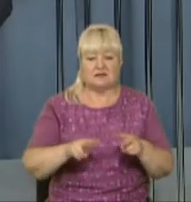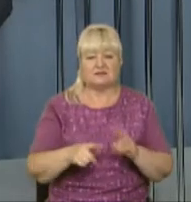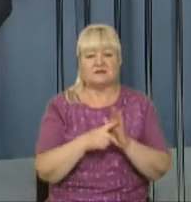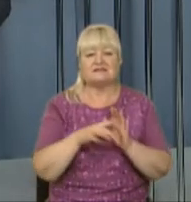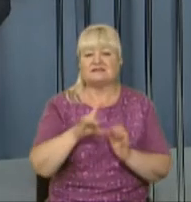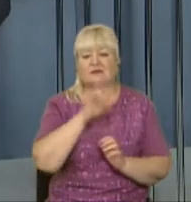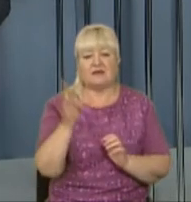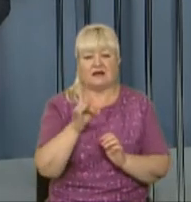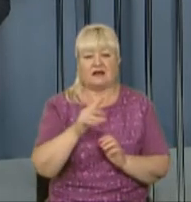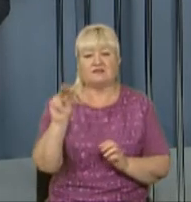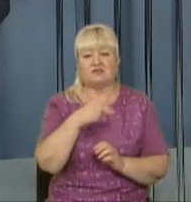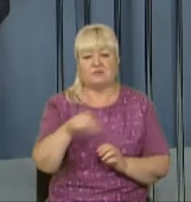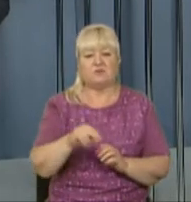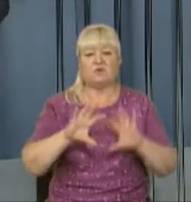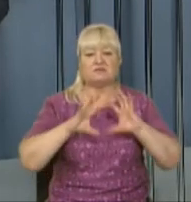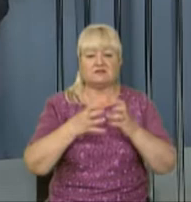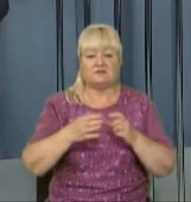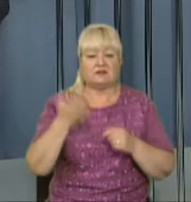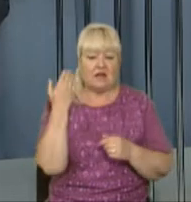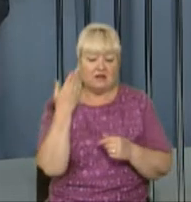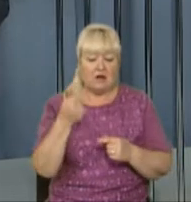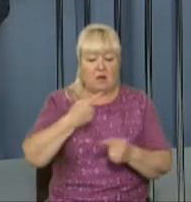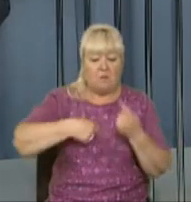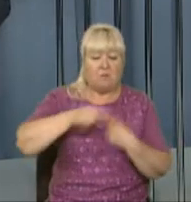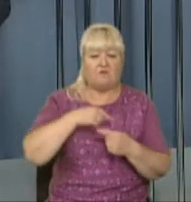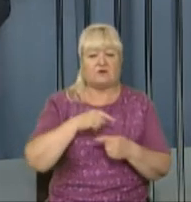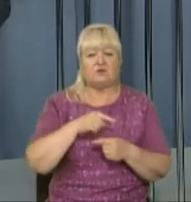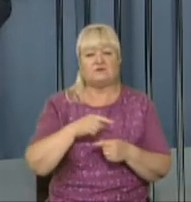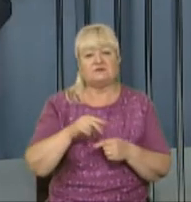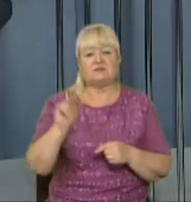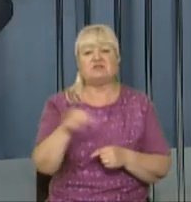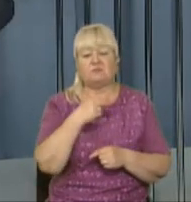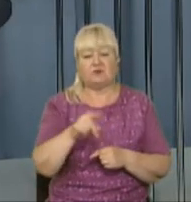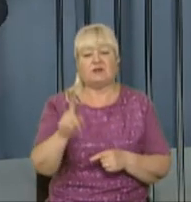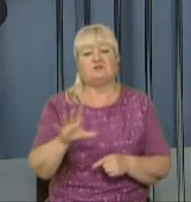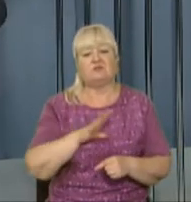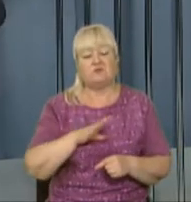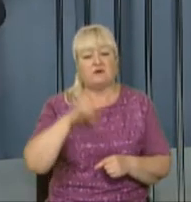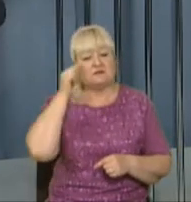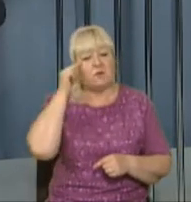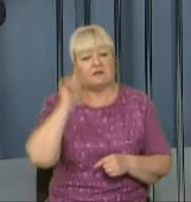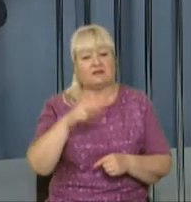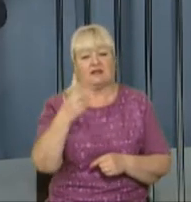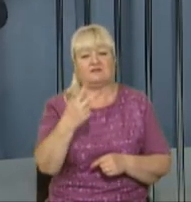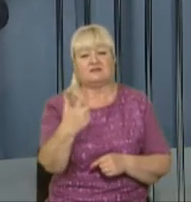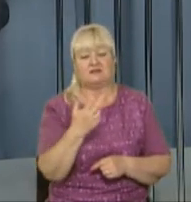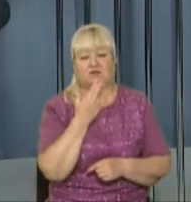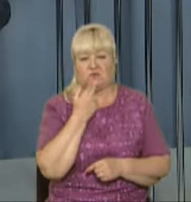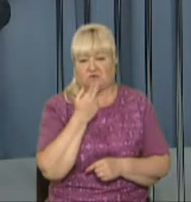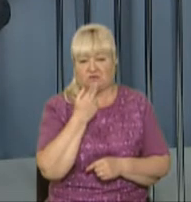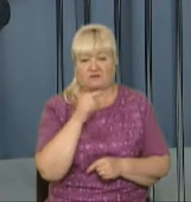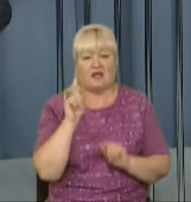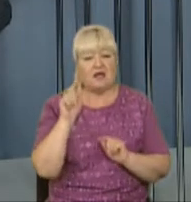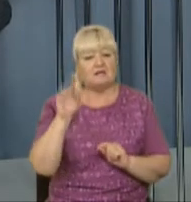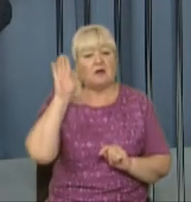Олександр Гатин-Лозинський нещодавно повернувся з чергового чемпіонату. Він відбувався у Китаї 23 червня.